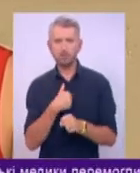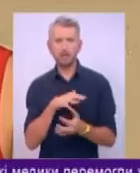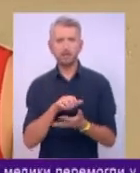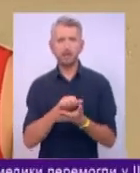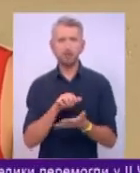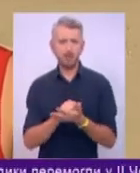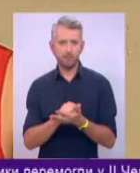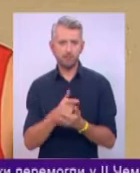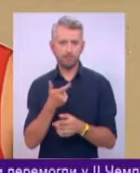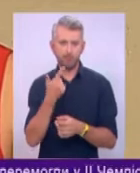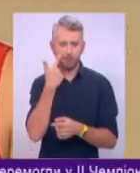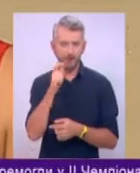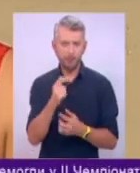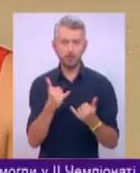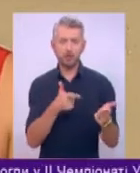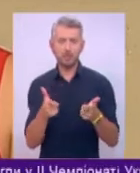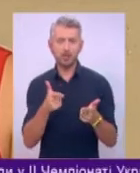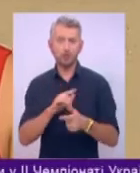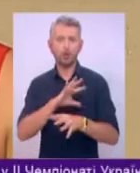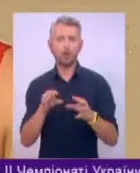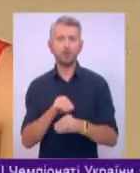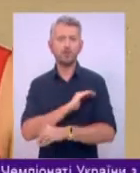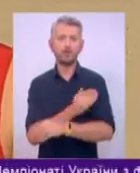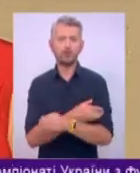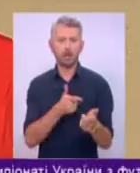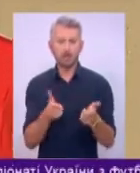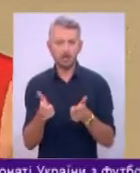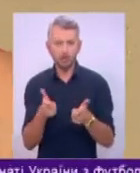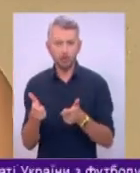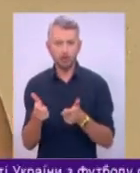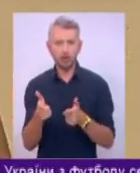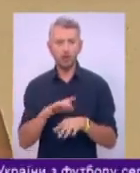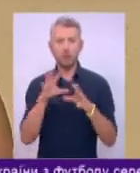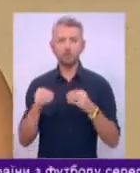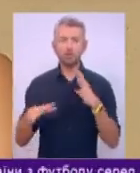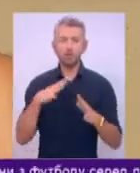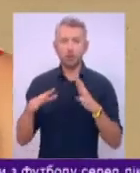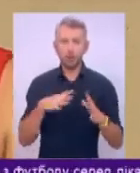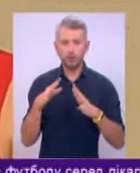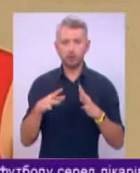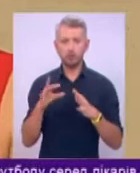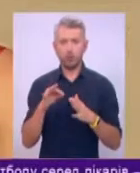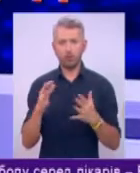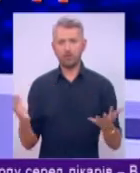сейчас подготовкой, общей физической подготовкой, то есть общие тренировки по вейвсейвингу.